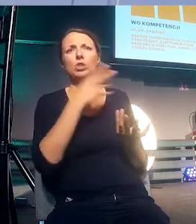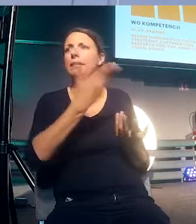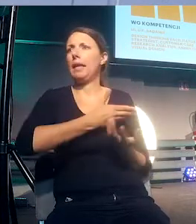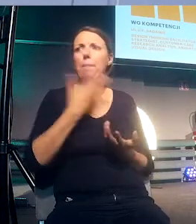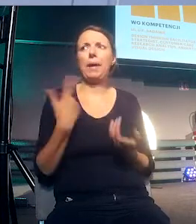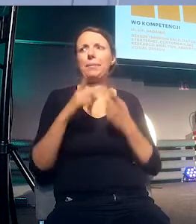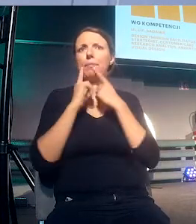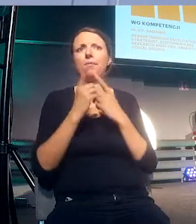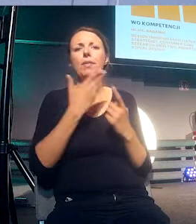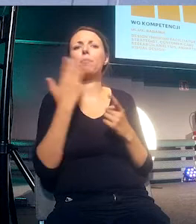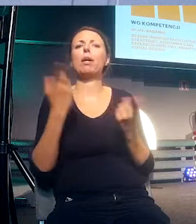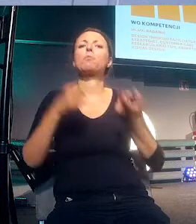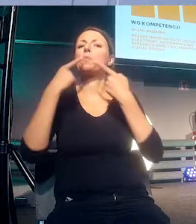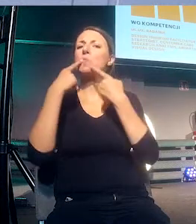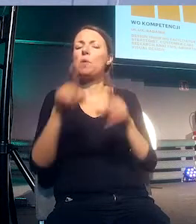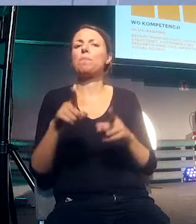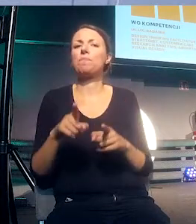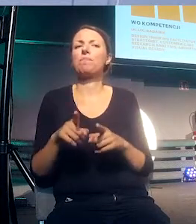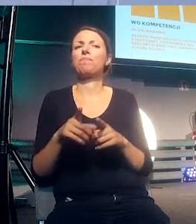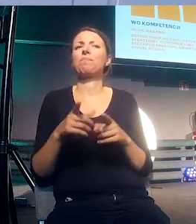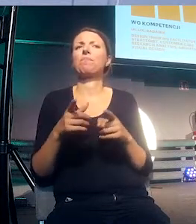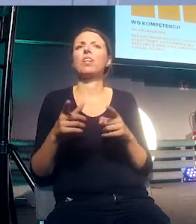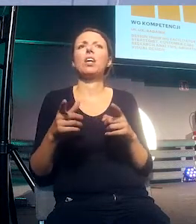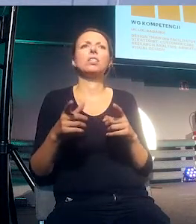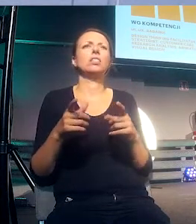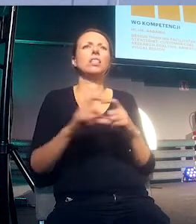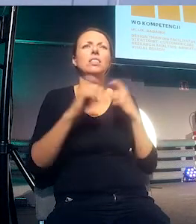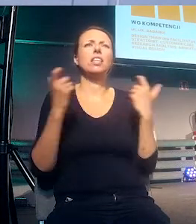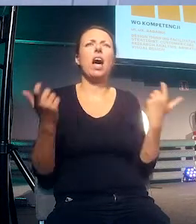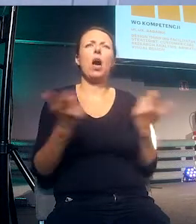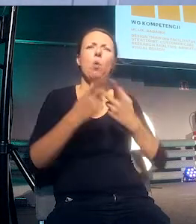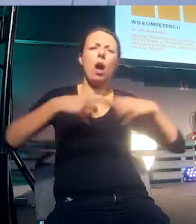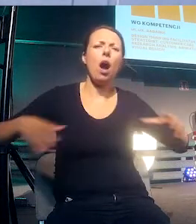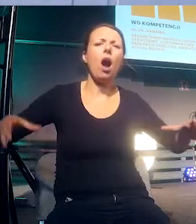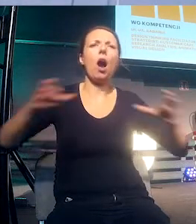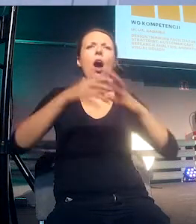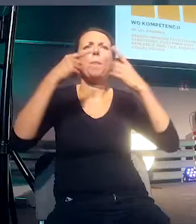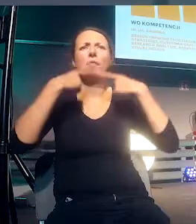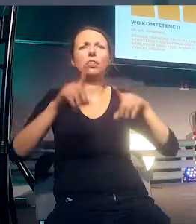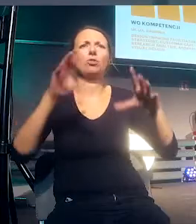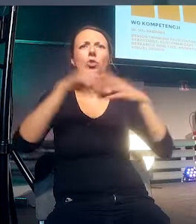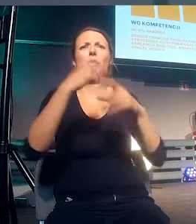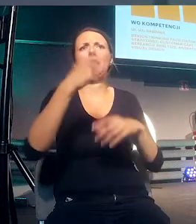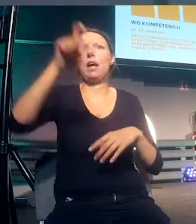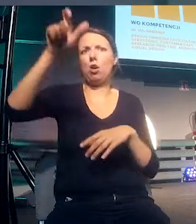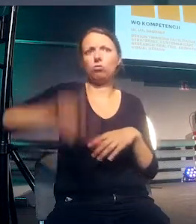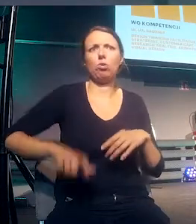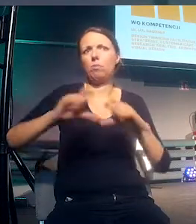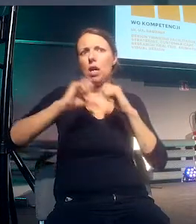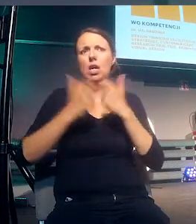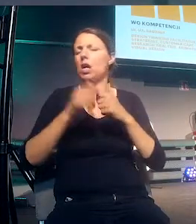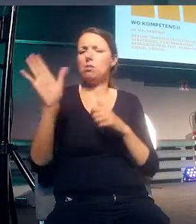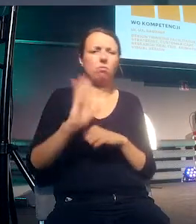takiego jak odpowiedzialność za cały UX spadający na wyłącznie jedną osobę. Jest to